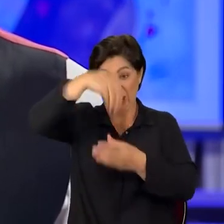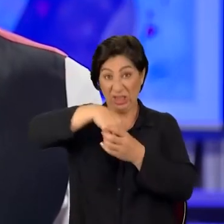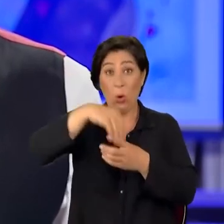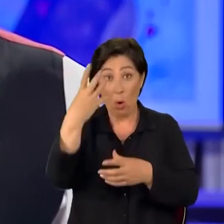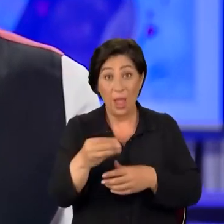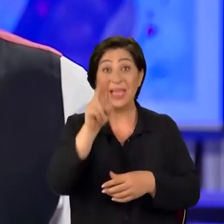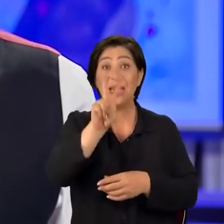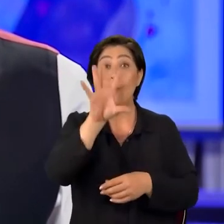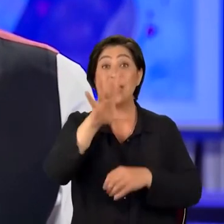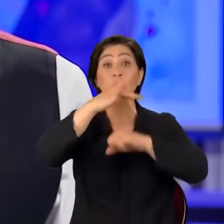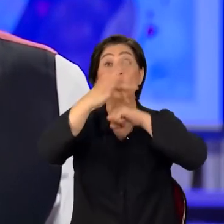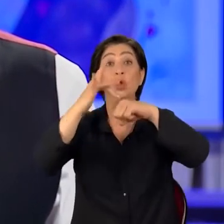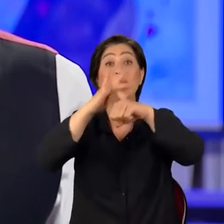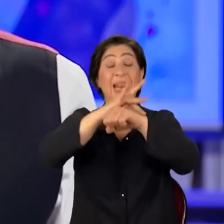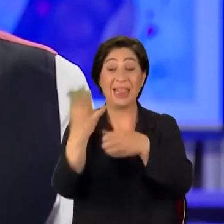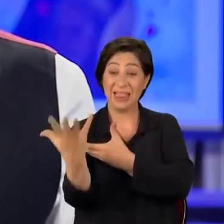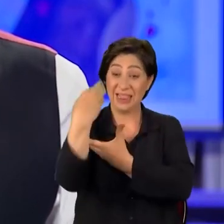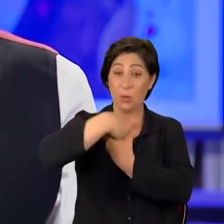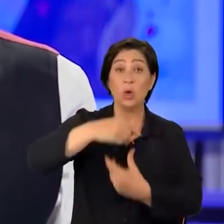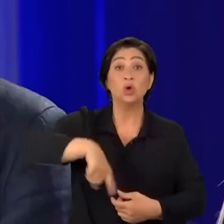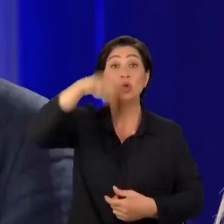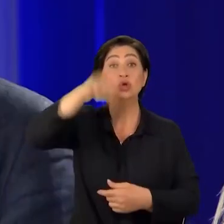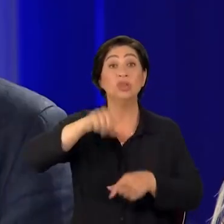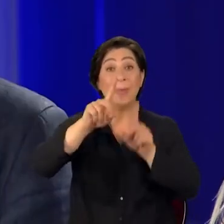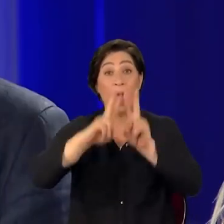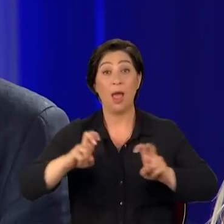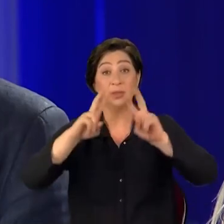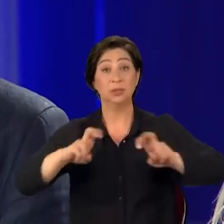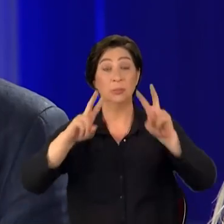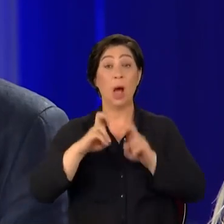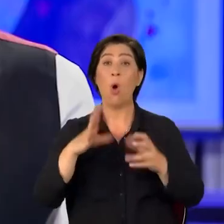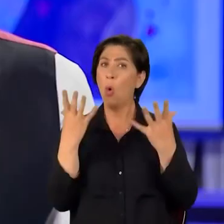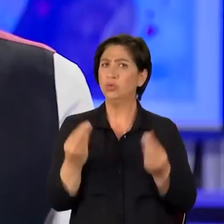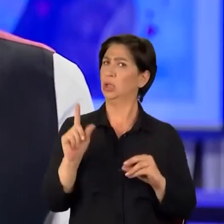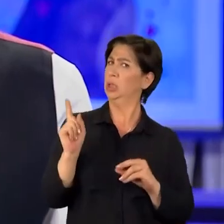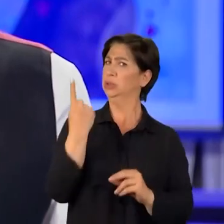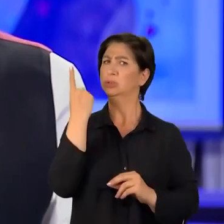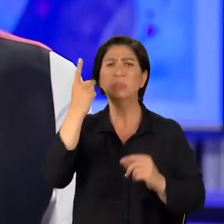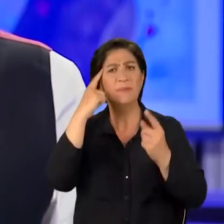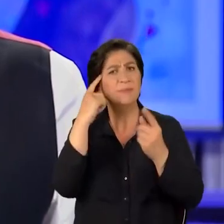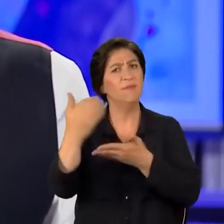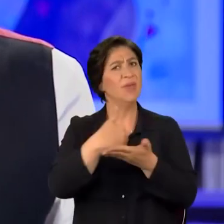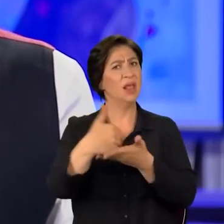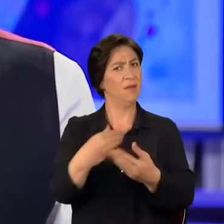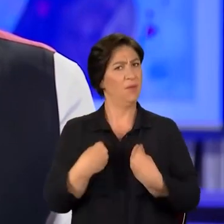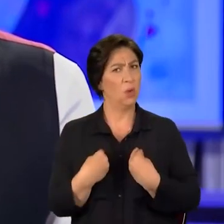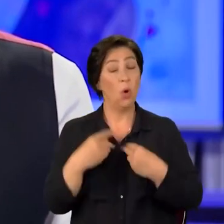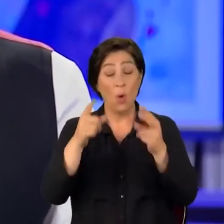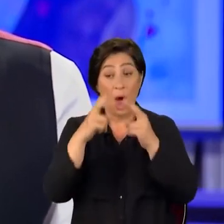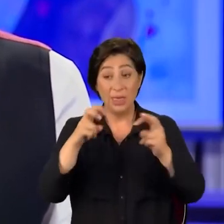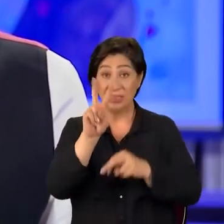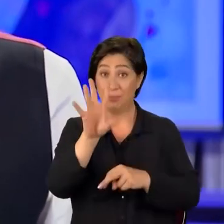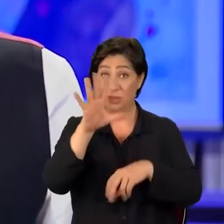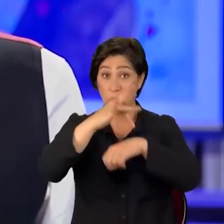bulunduğu 25 ülkeyi kapsayan güncel bir araştırma oldukça ilginç veriler sunmaktadır. Araştırma yapılan